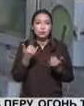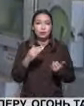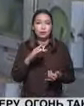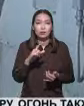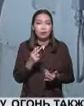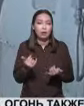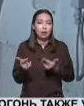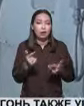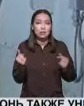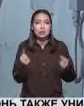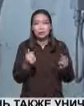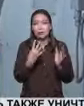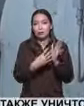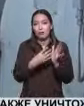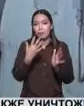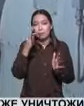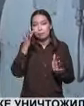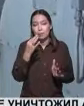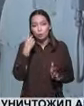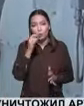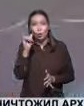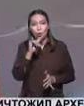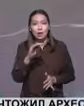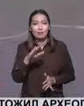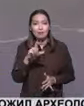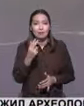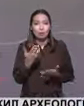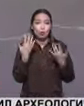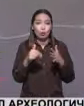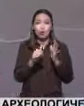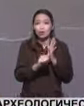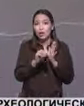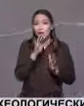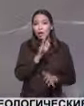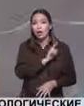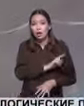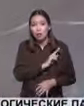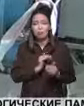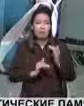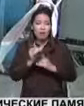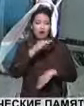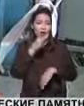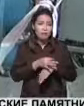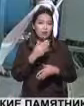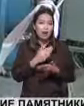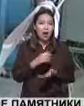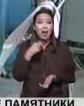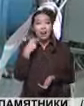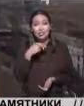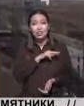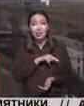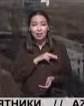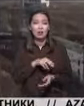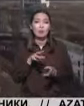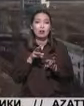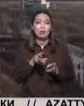зиме на 95%. Отмечу, что Уральская ТЭЦ вот уже 60 лет работает в режиме высокой ответственности. От качества работы